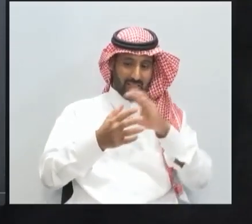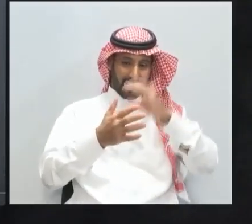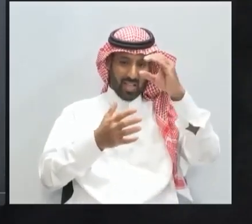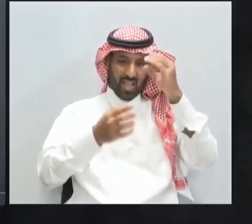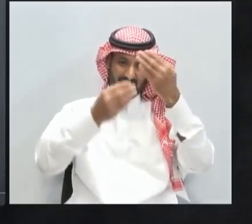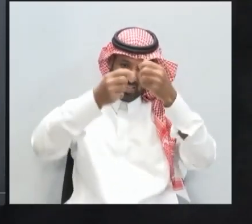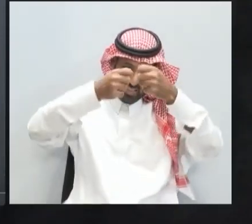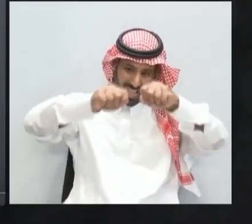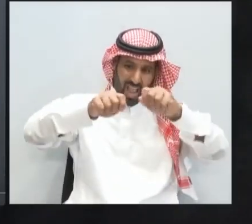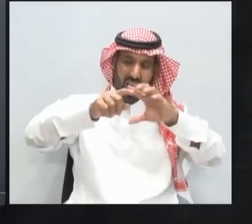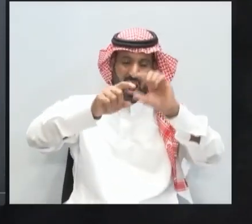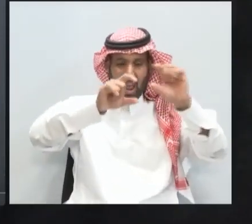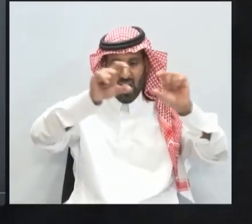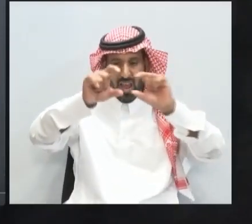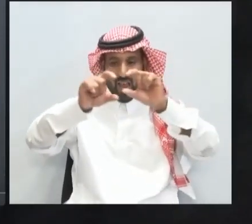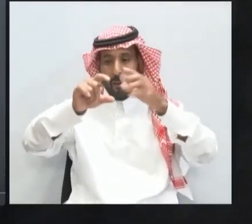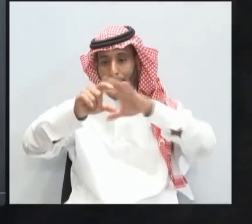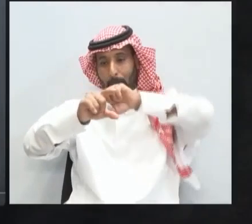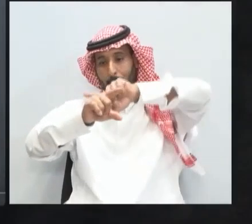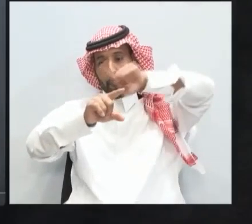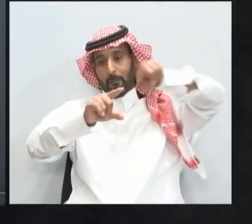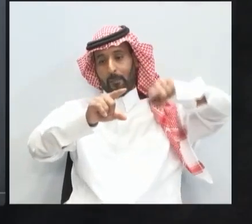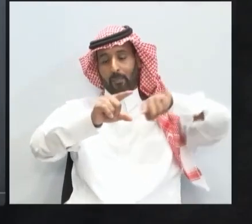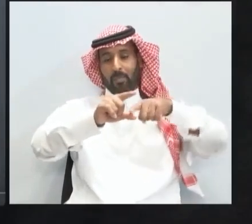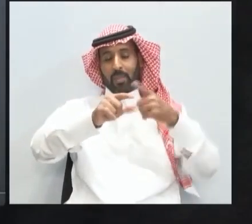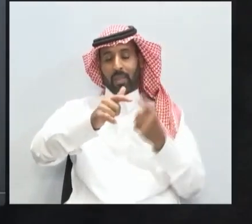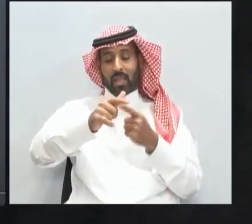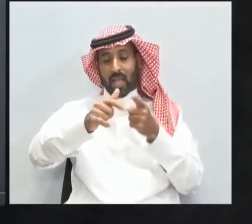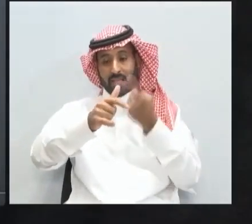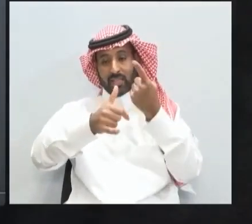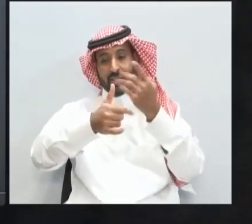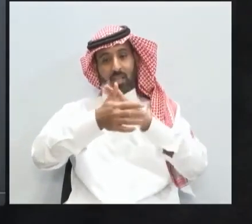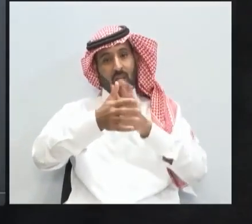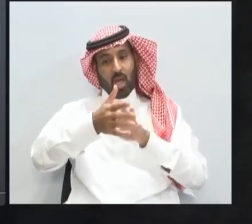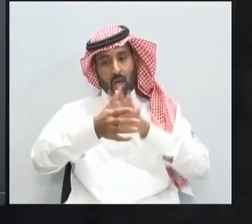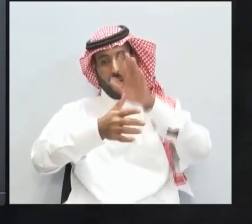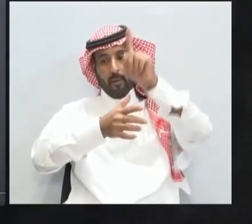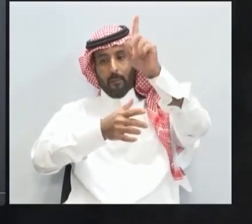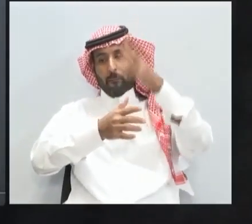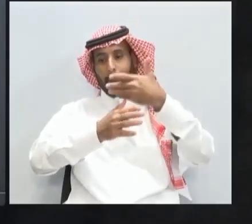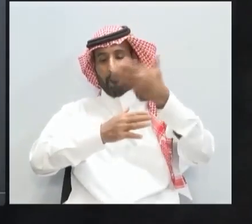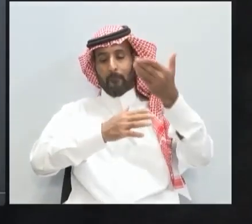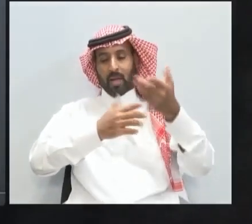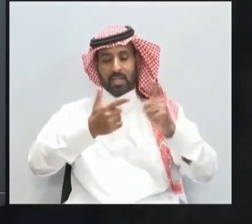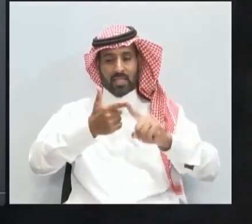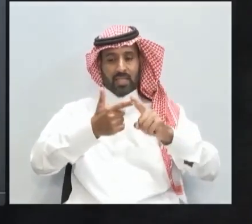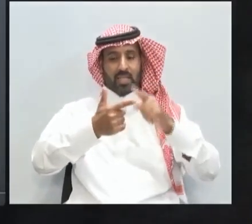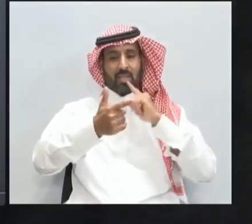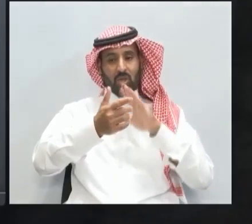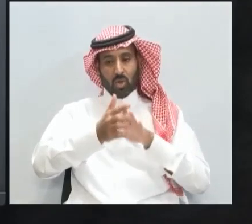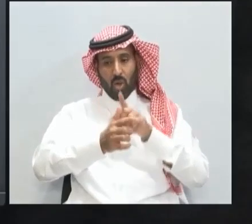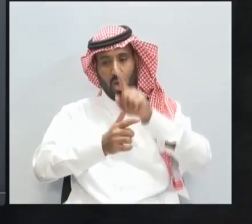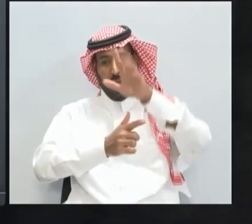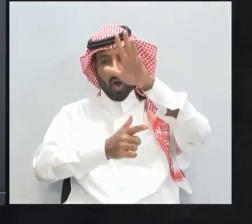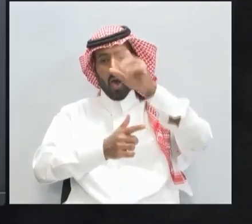الرابطه يخسر ذره كربون سوف يتصاعد ثاني اكسيد الك اذا الخطوه الاولى هنا خرج ثاني اكسيد الكربون هنا الخطوه الثانيه خرج ثاني اكسيد